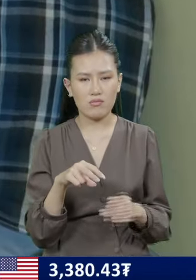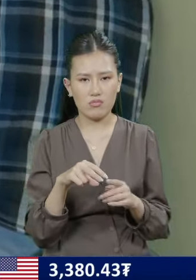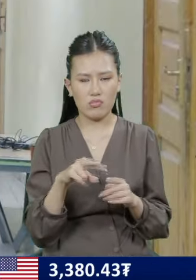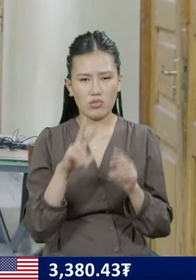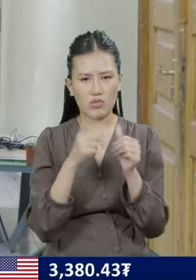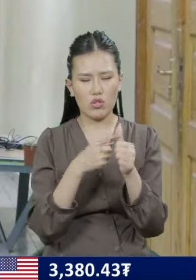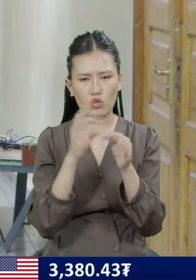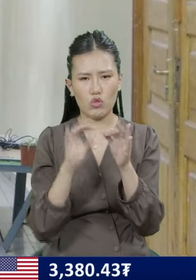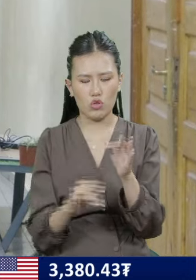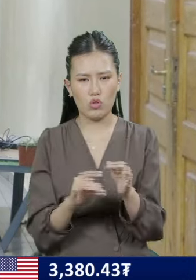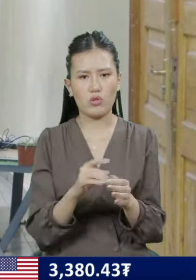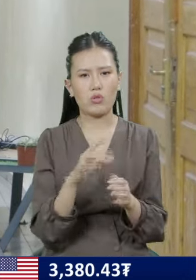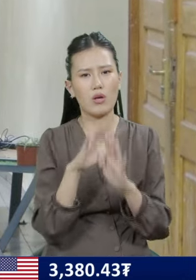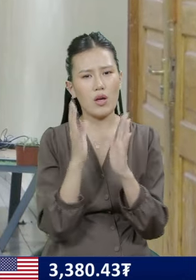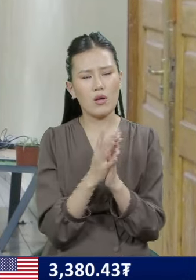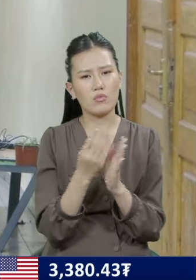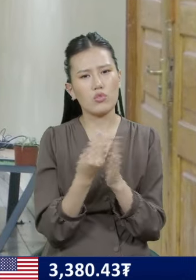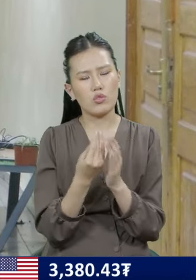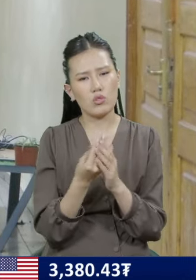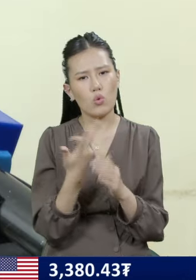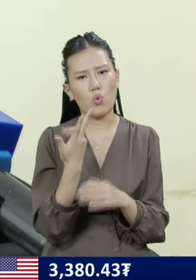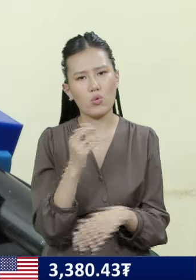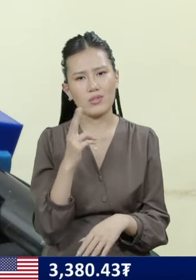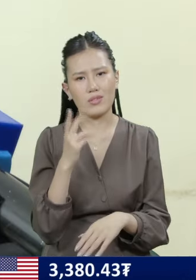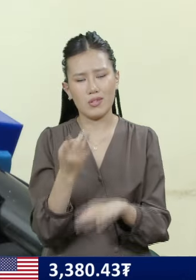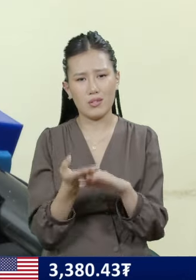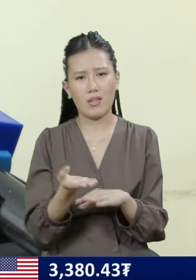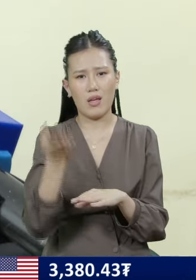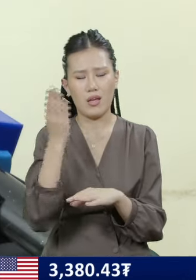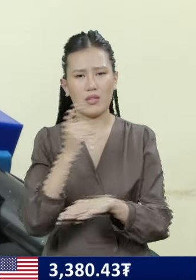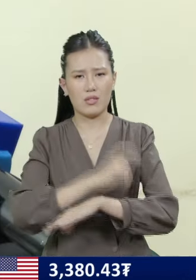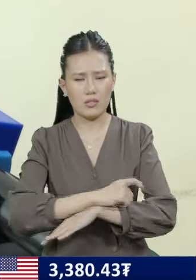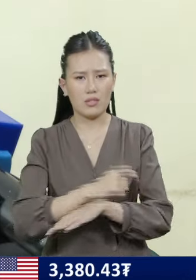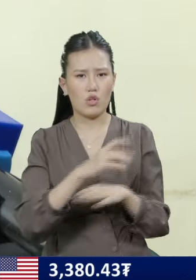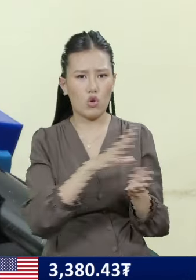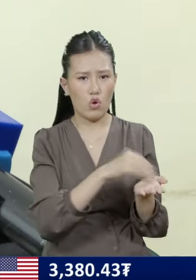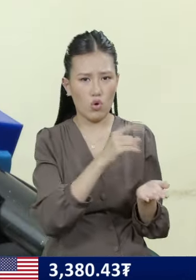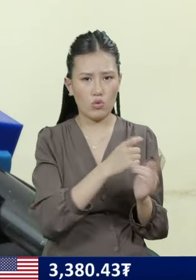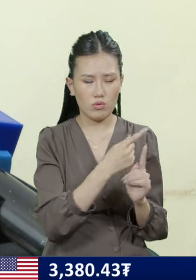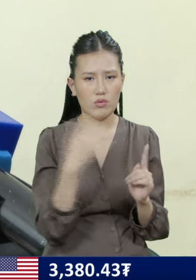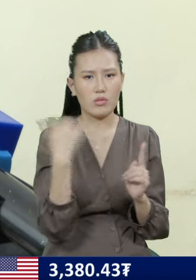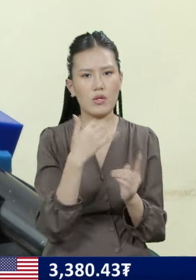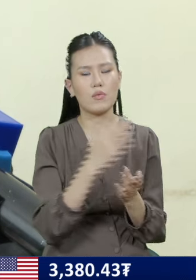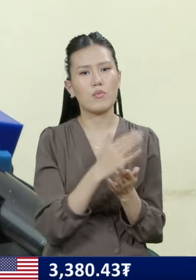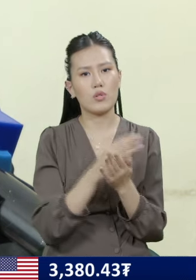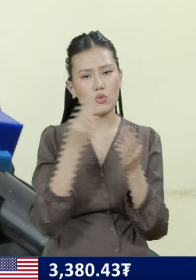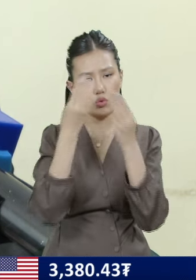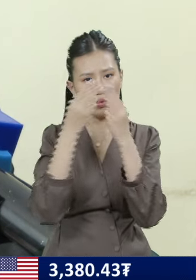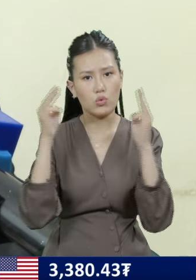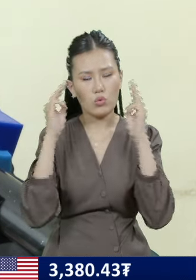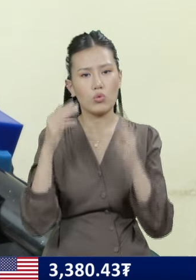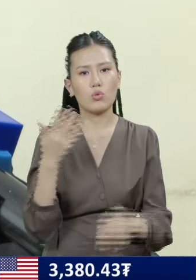нь 30 кредит судалдаг байна. Одоо шинжлэх ухааны агуулгыг хүүхдийн нас төхөний онцлог тохируулан одоо